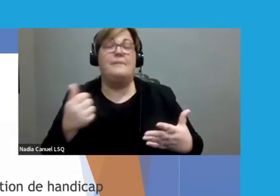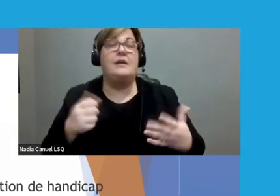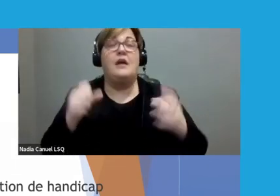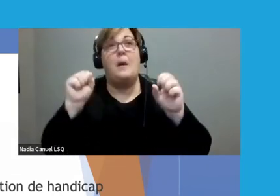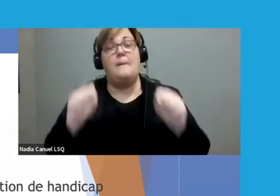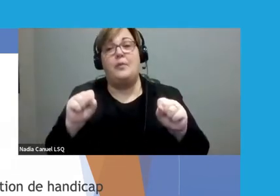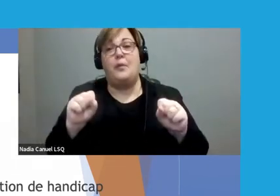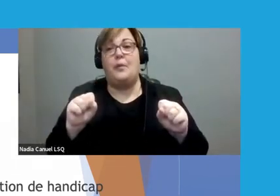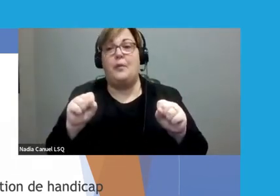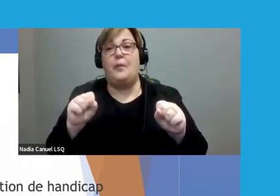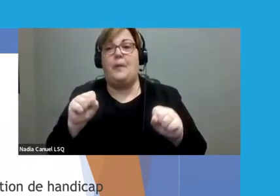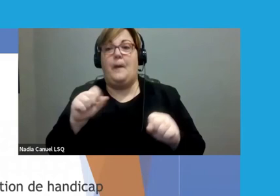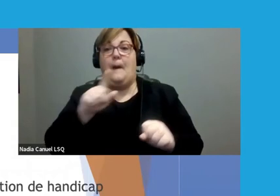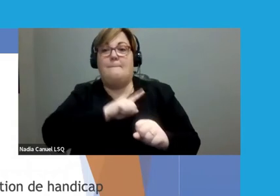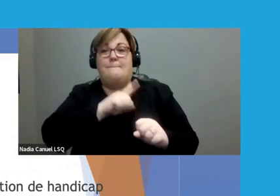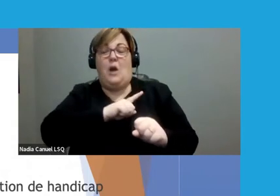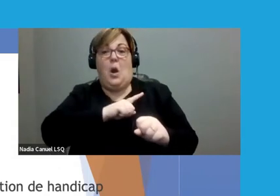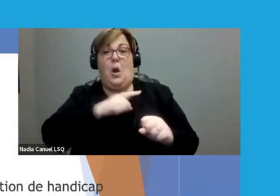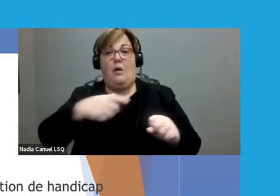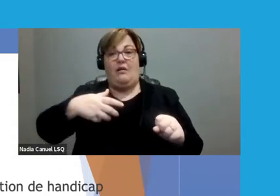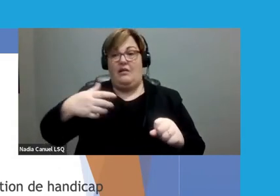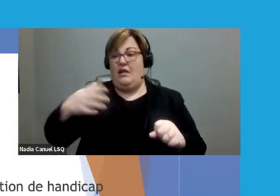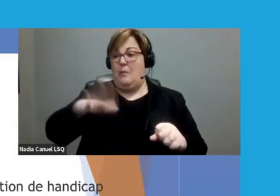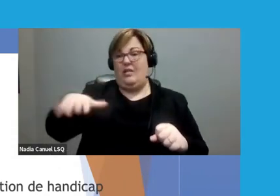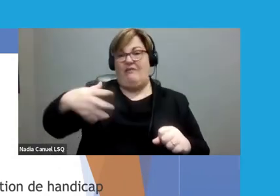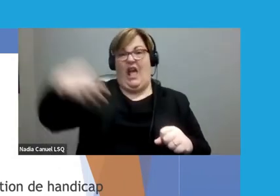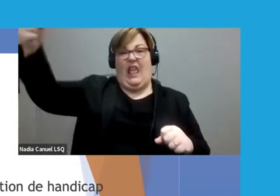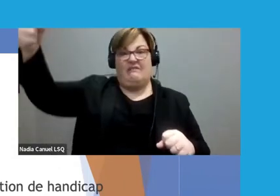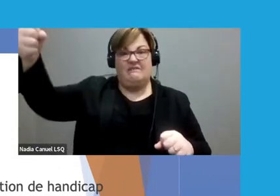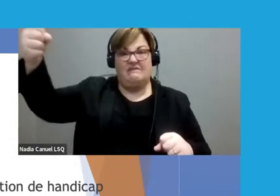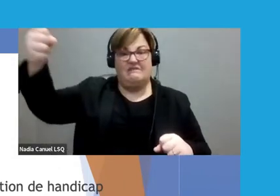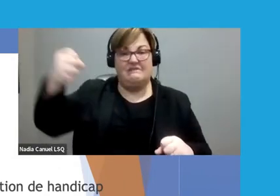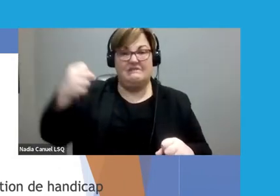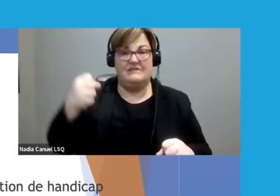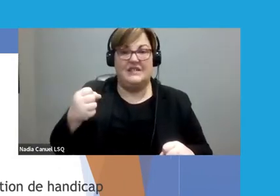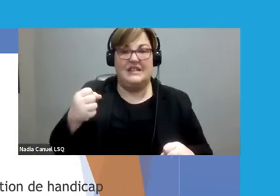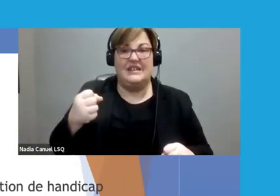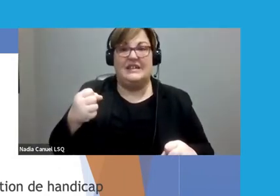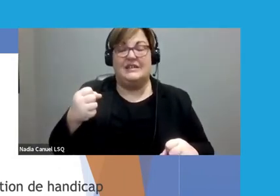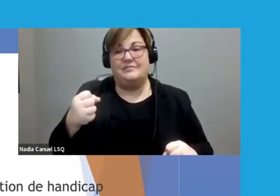vraiment craindre de se faire enlever leurs enfants